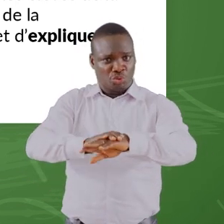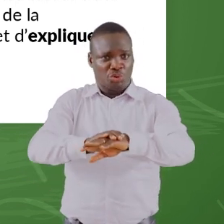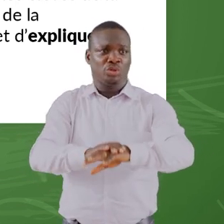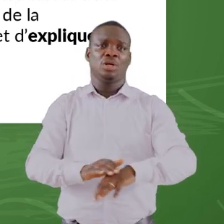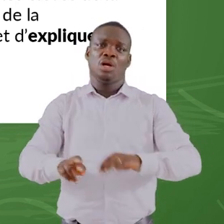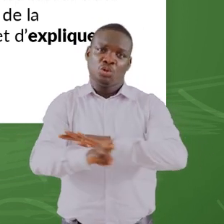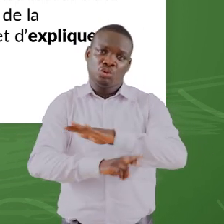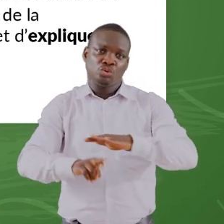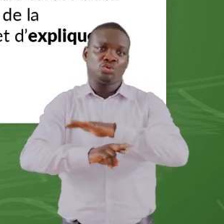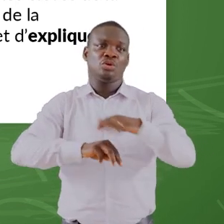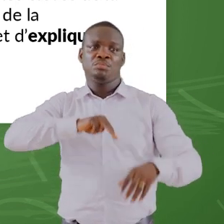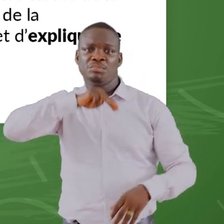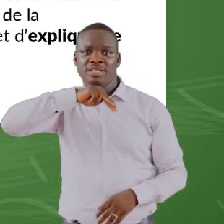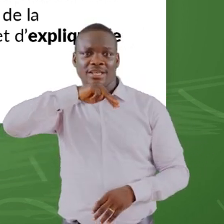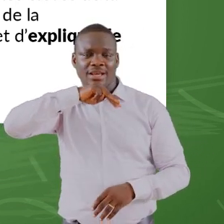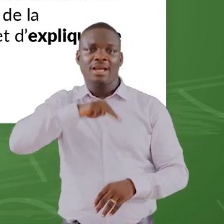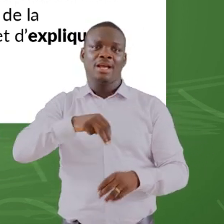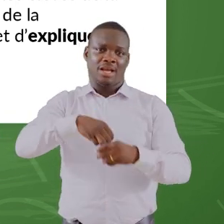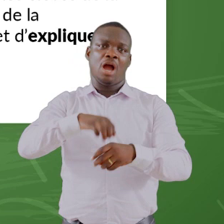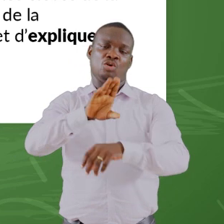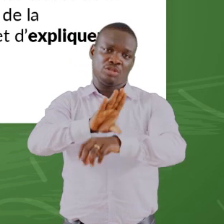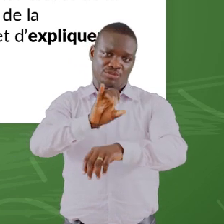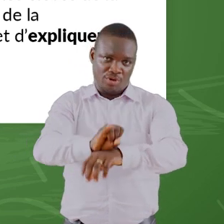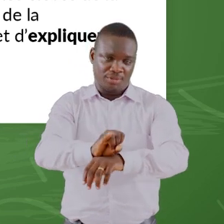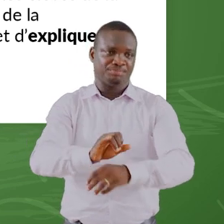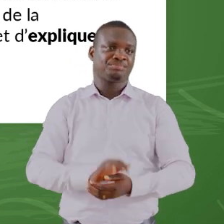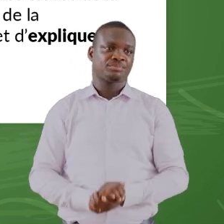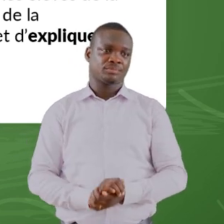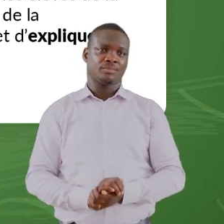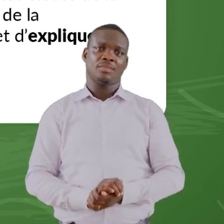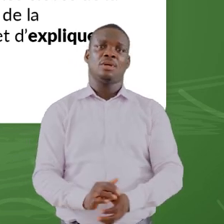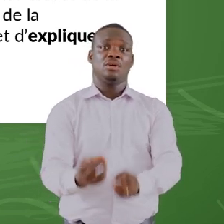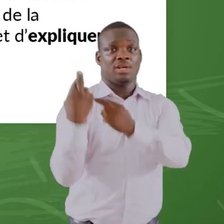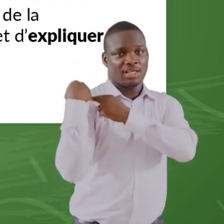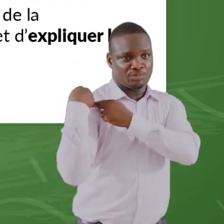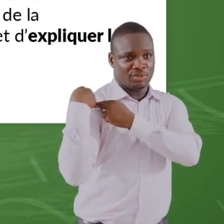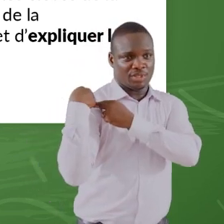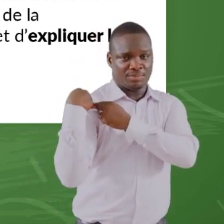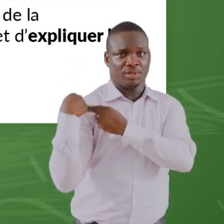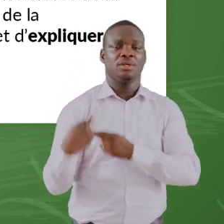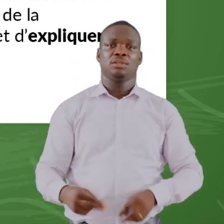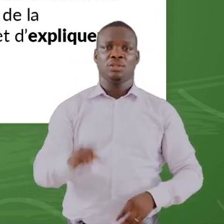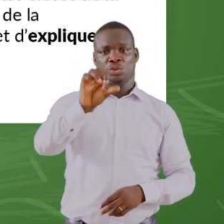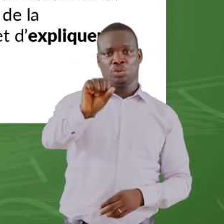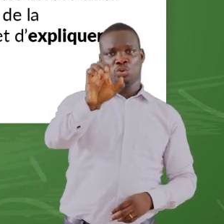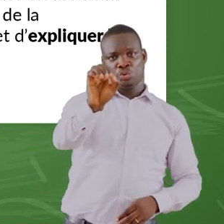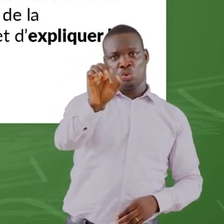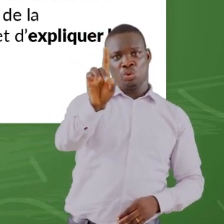les ressources minières de la Côte d'Ivoire. Le responsable de la